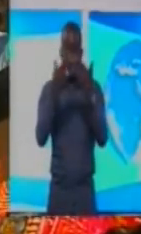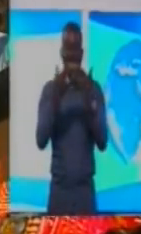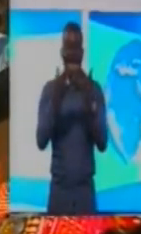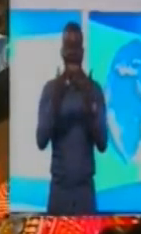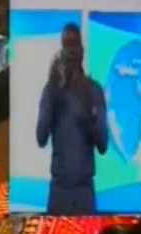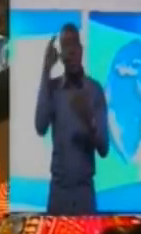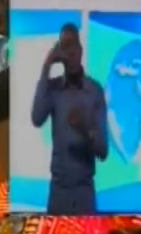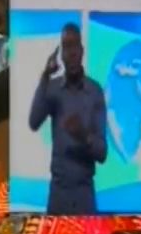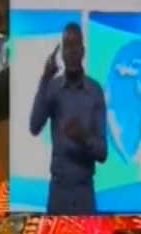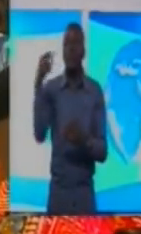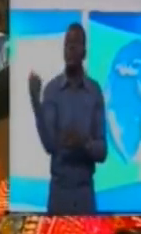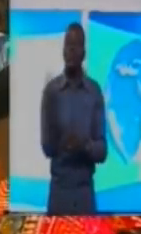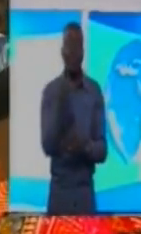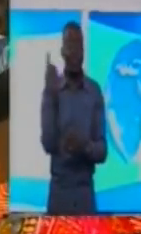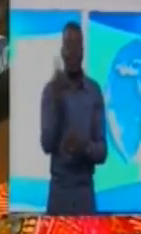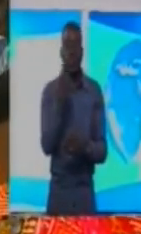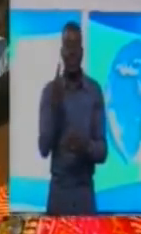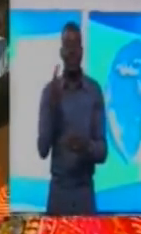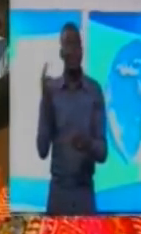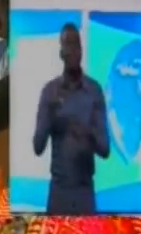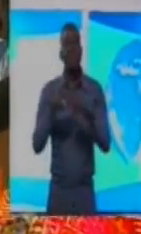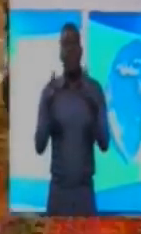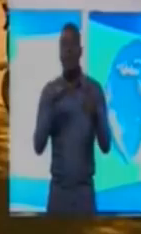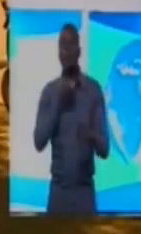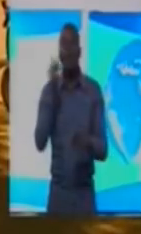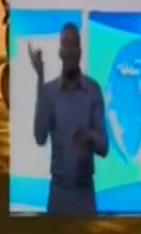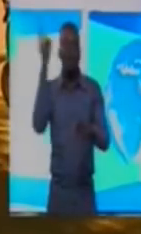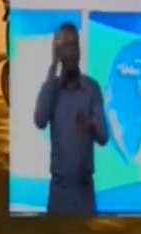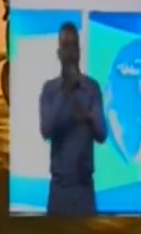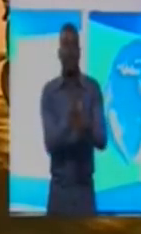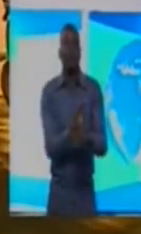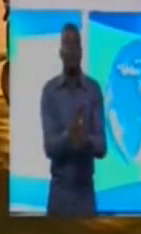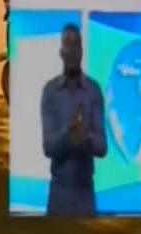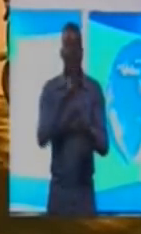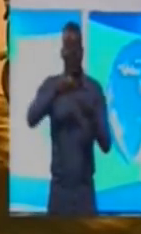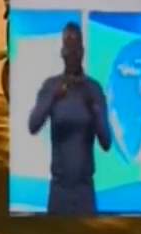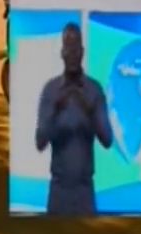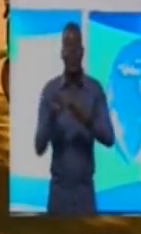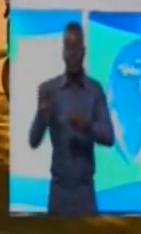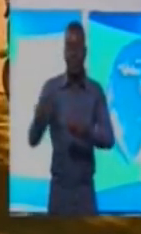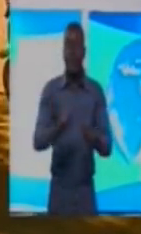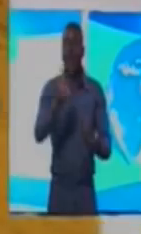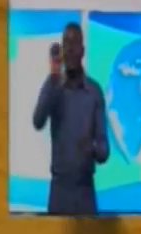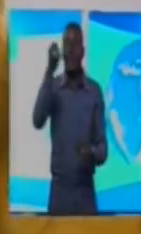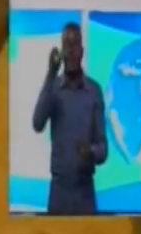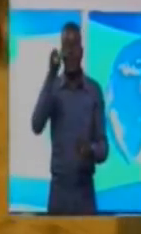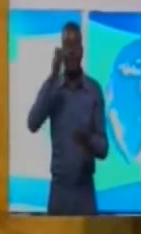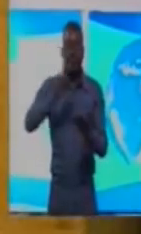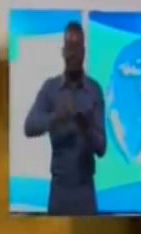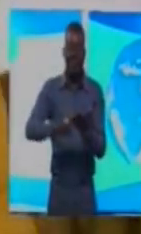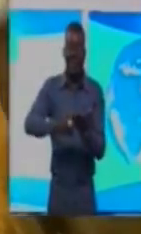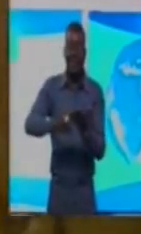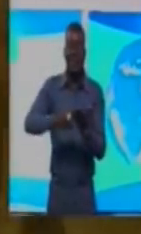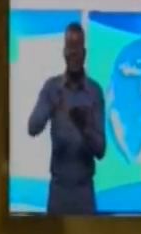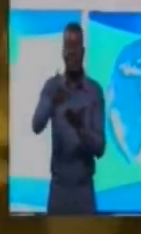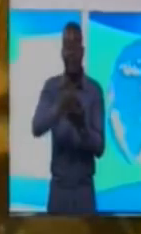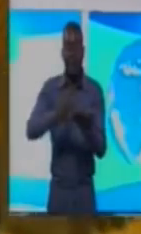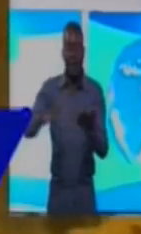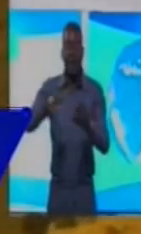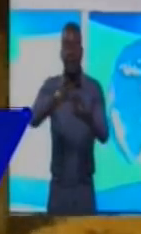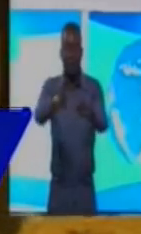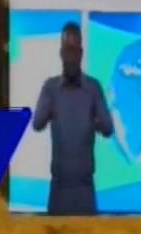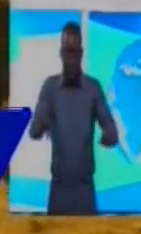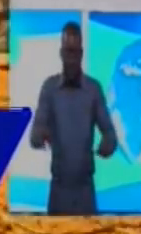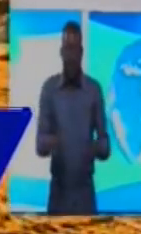pour toujours et non pas juste à la limite pour cette fois-ci. Au nombre des activités phares, le nettoyage de certains lieux